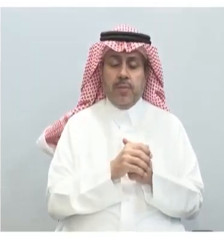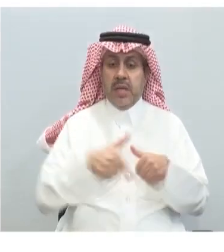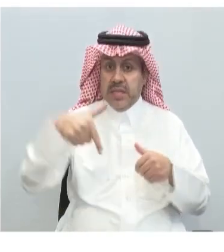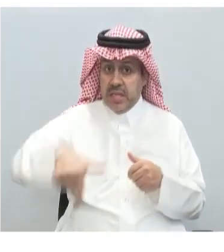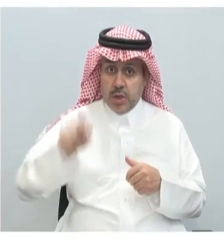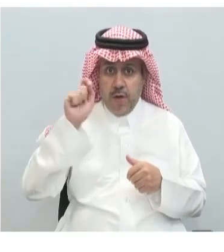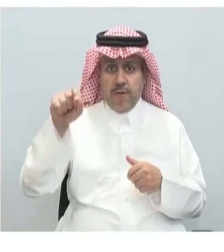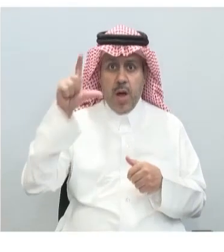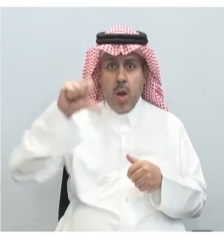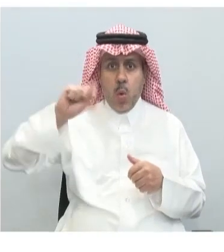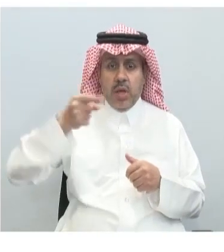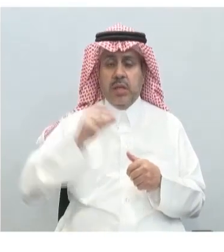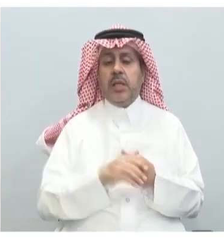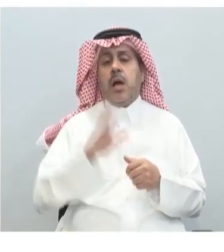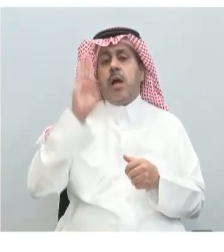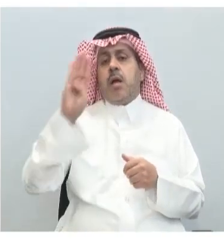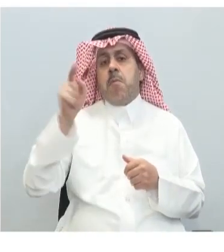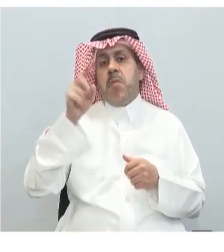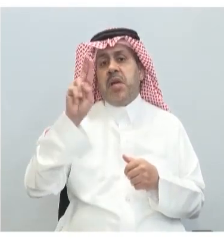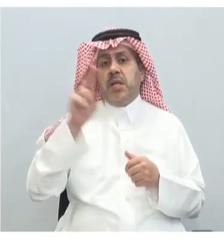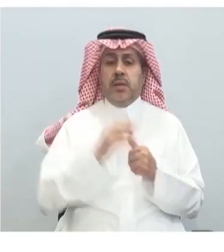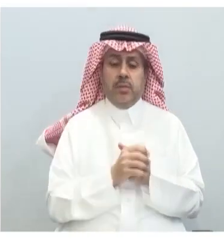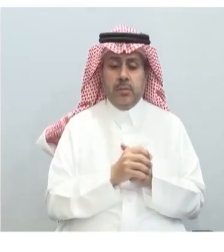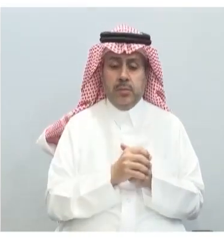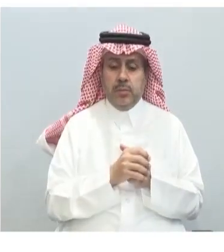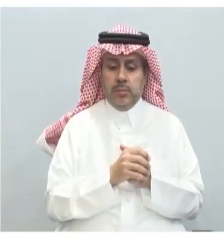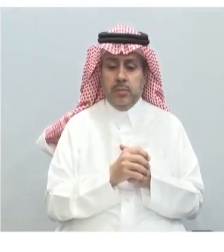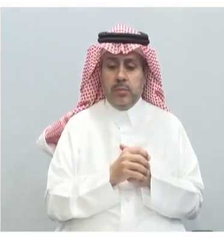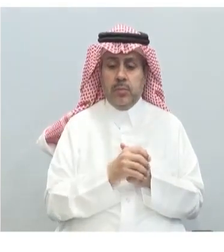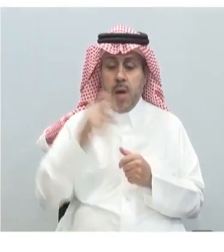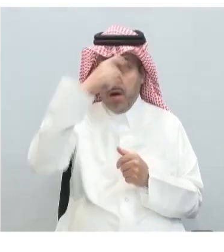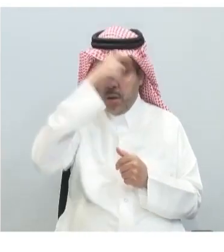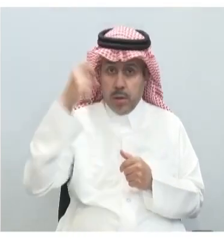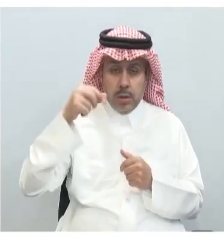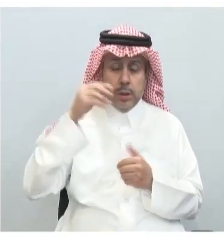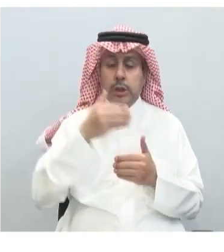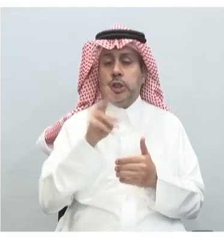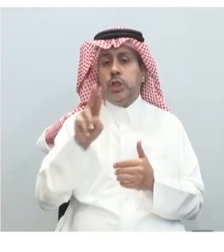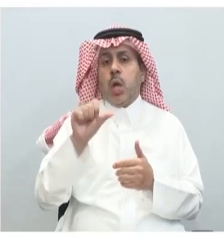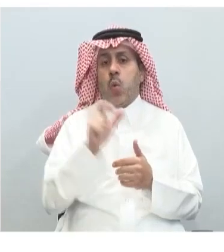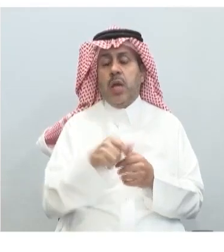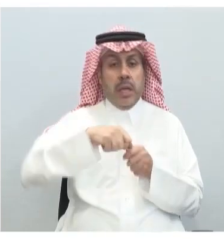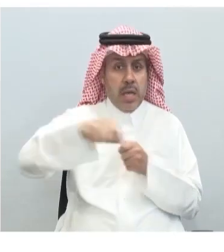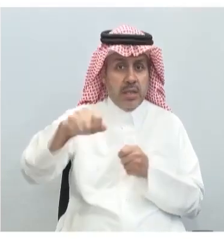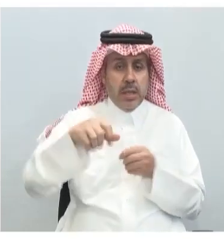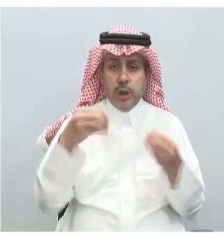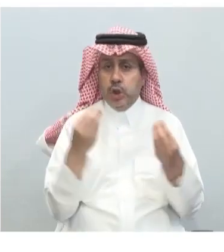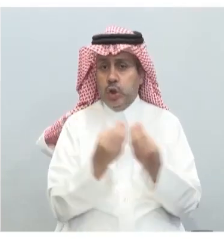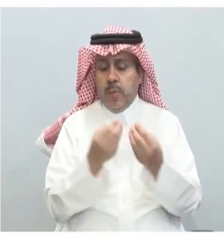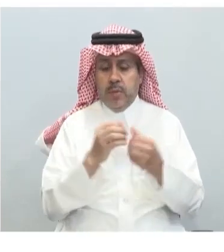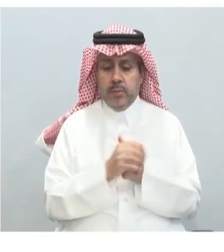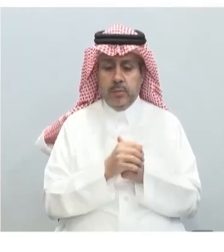فلوريد الكبريت بعد ذلك ننتقل الى حراره التكوين القياسيه سنقوم بجمعها